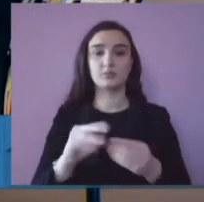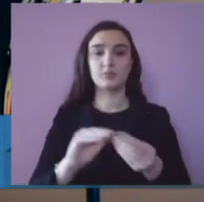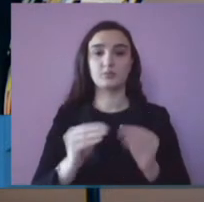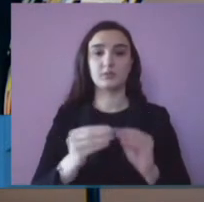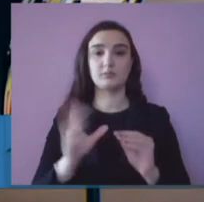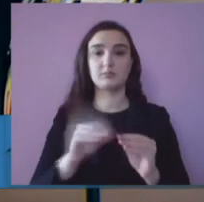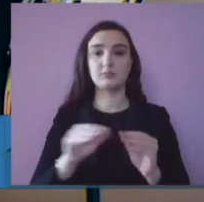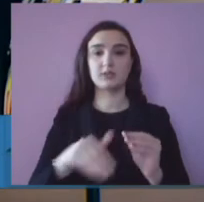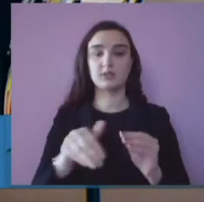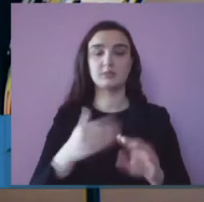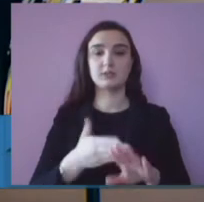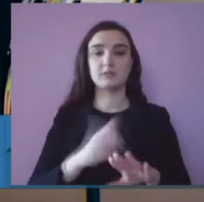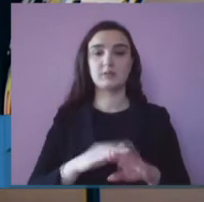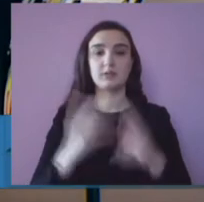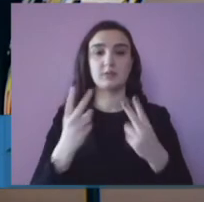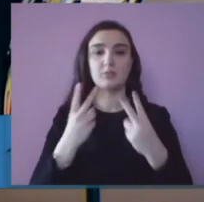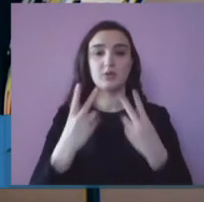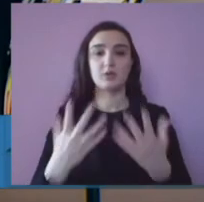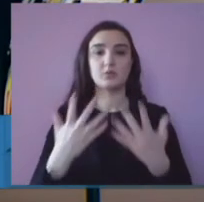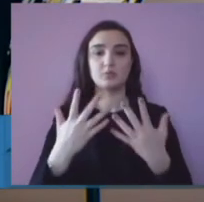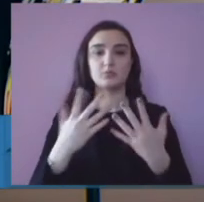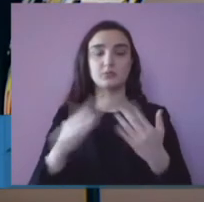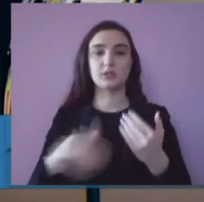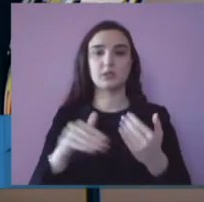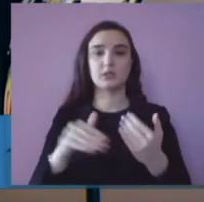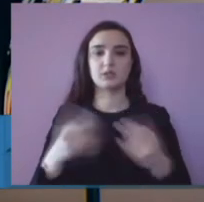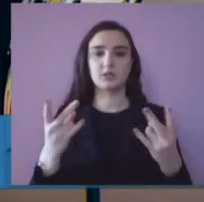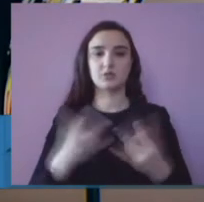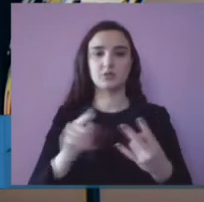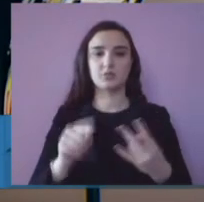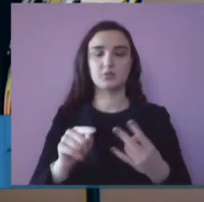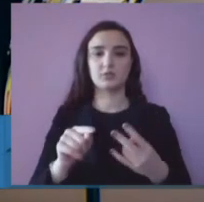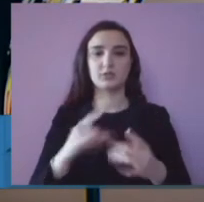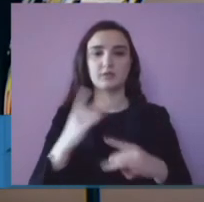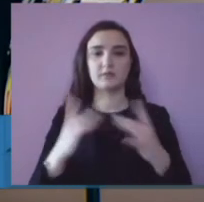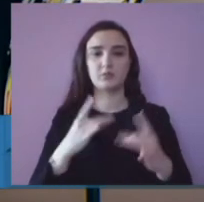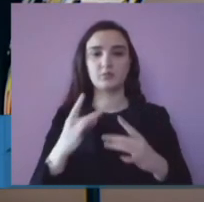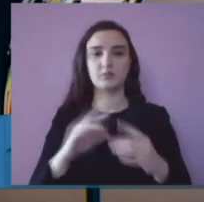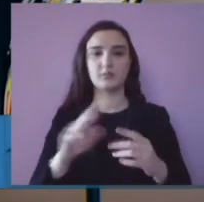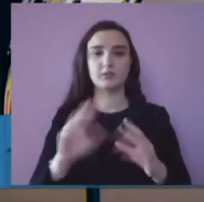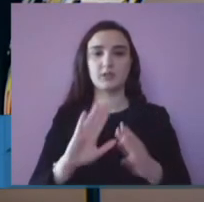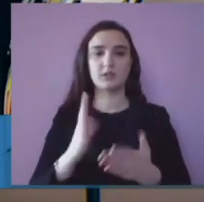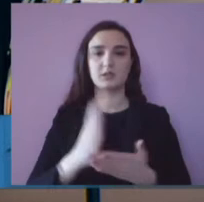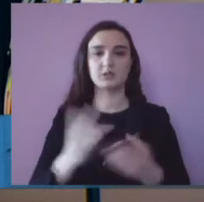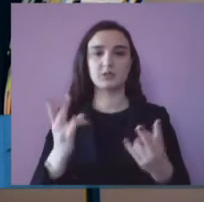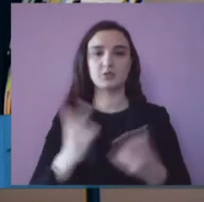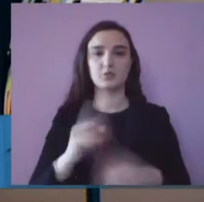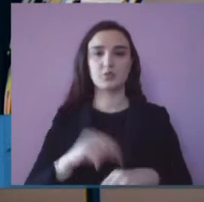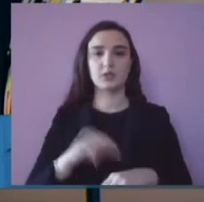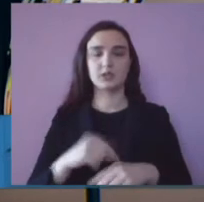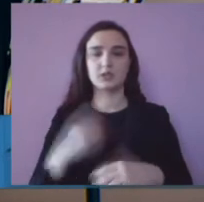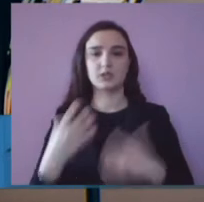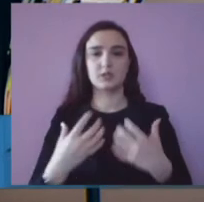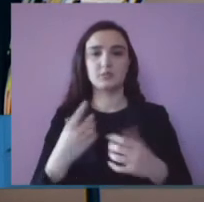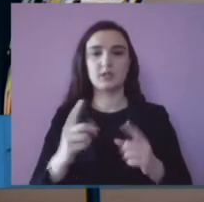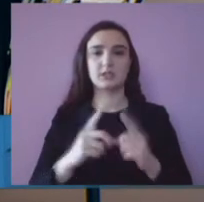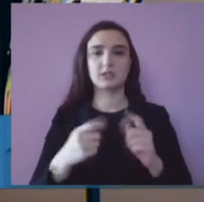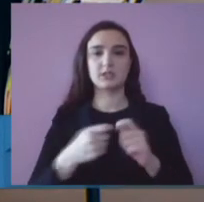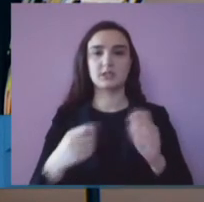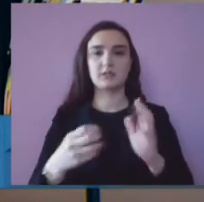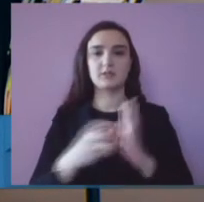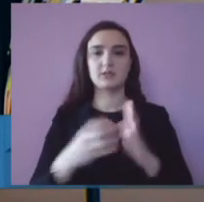მწვავედ გამოხატული, არ არის საჭირო ნერვიულობა და არ არის საჭირო განცდები. ასეთი კვანძი